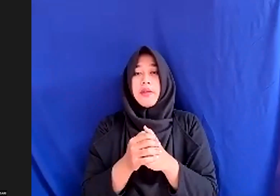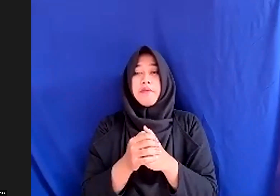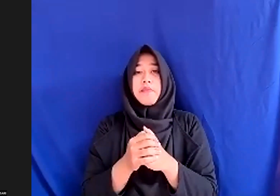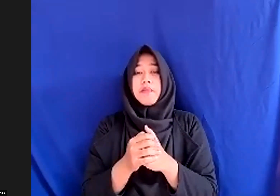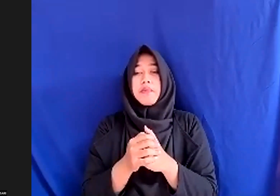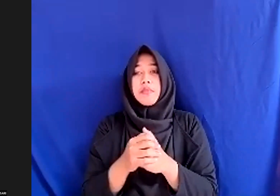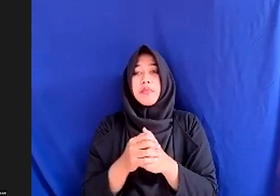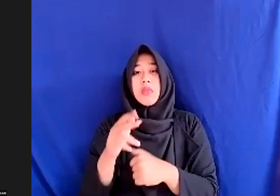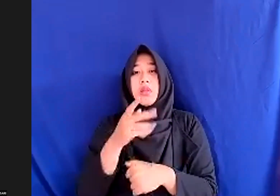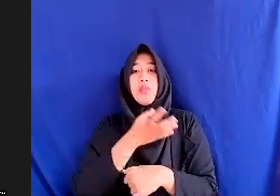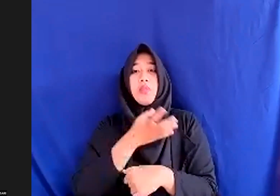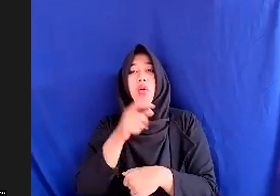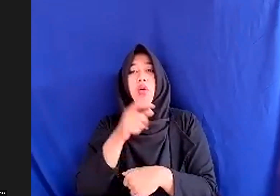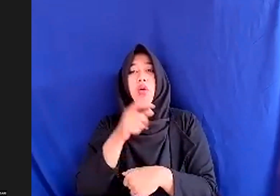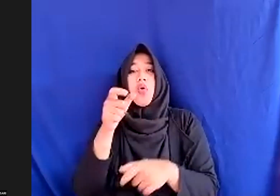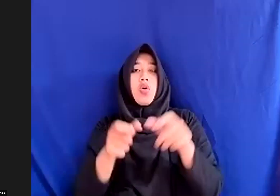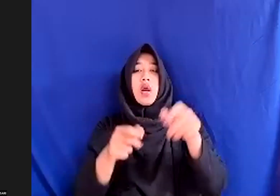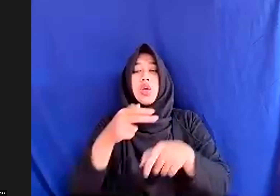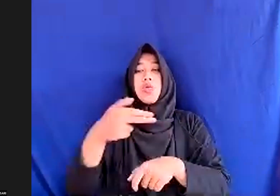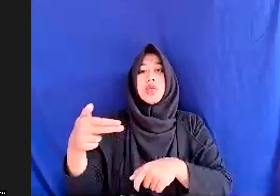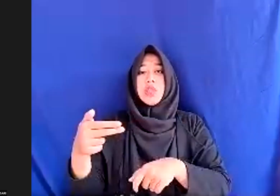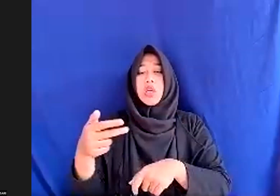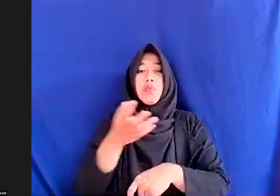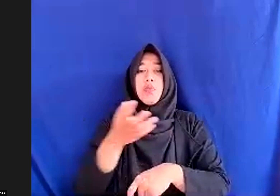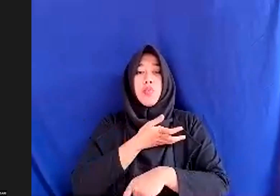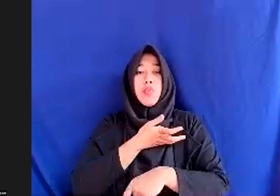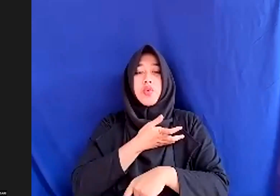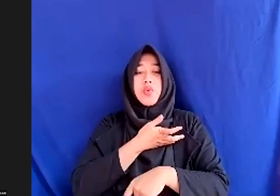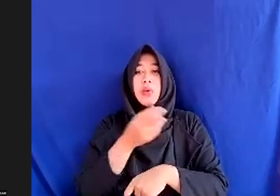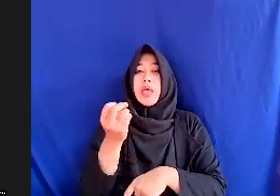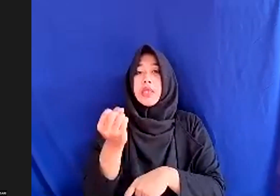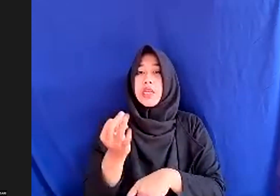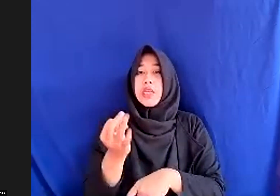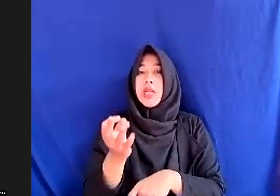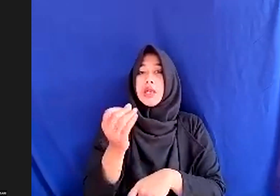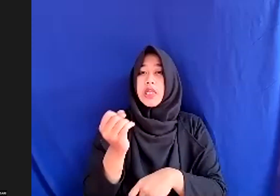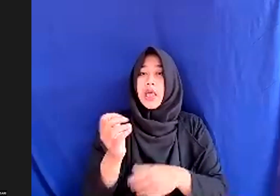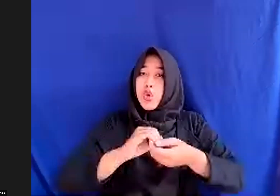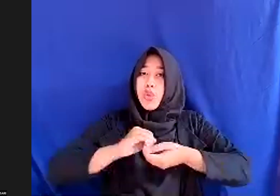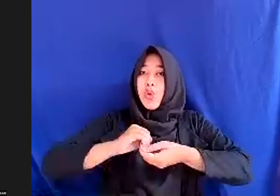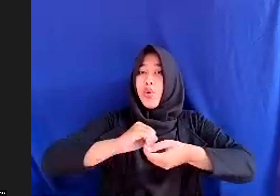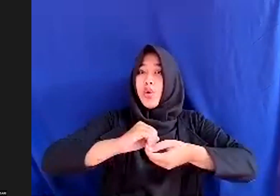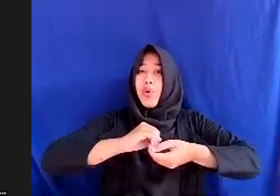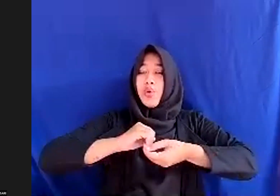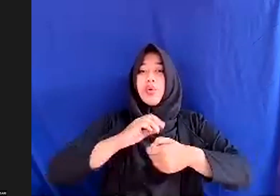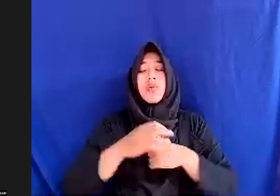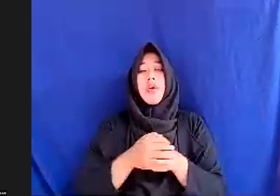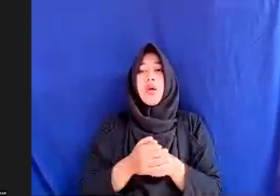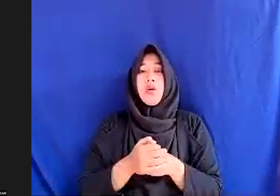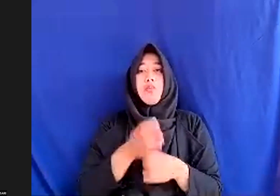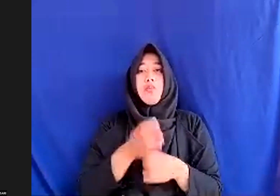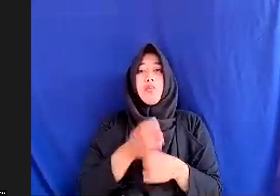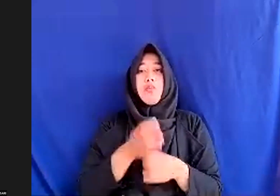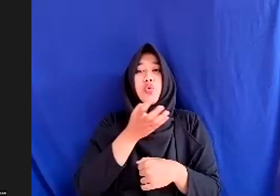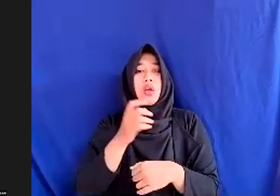memiliki apa nilai-nilai kegotong royongan, memiliki keluasan dalam berusaha, bersikap,